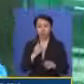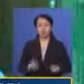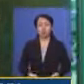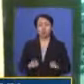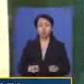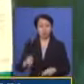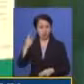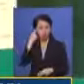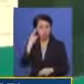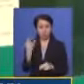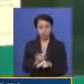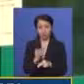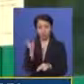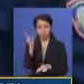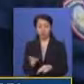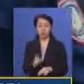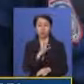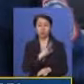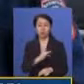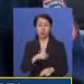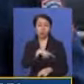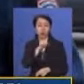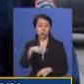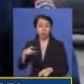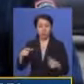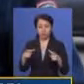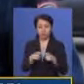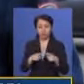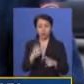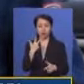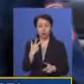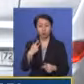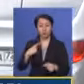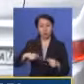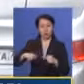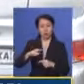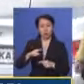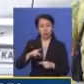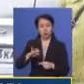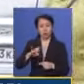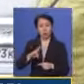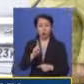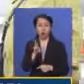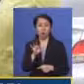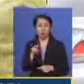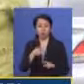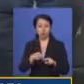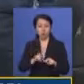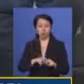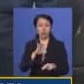преступных замыслов мошенники используют номер банковской карточки, трехзначный код на обратной стороне карточки и код, который